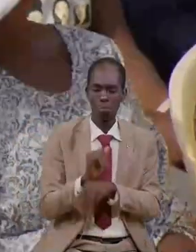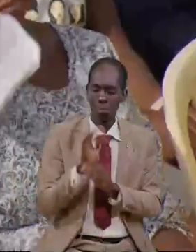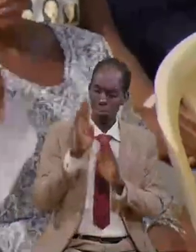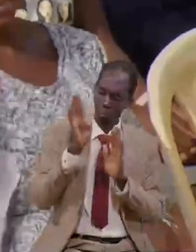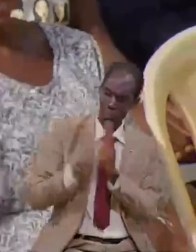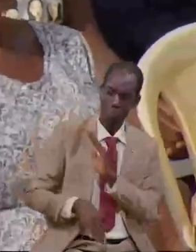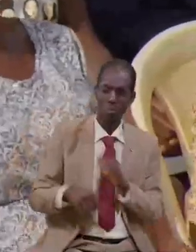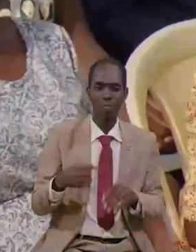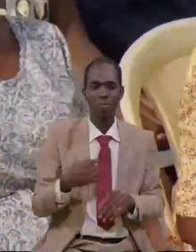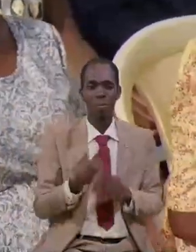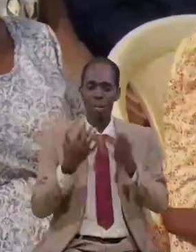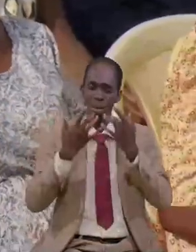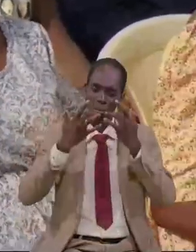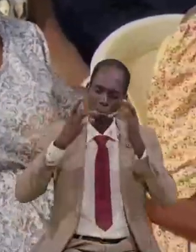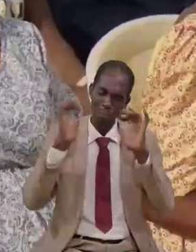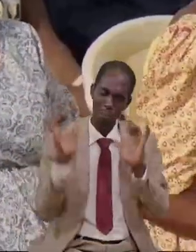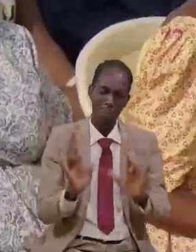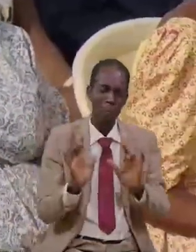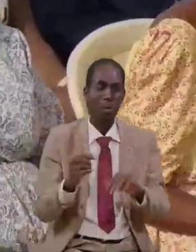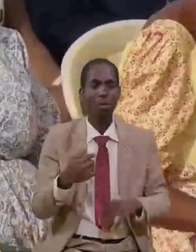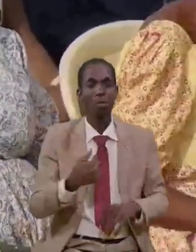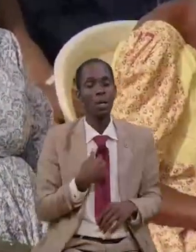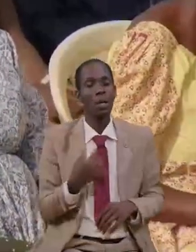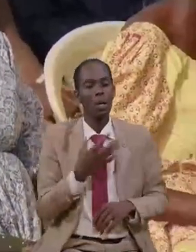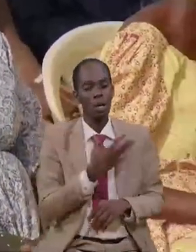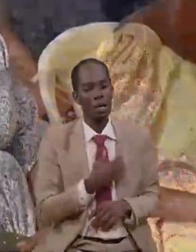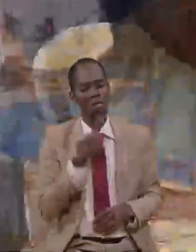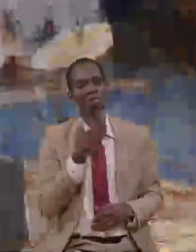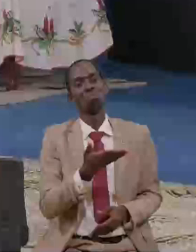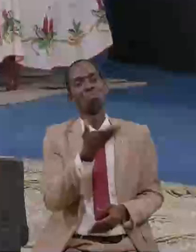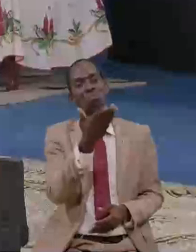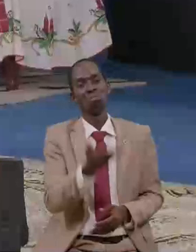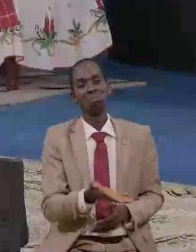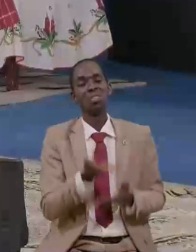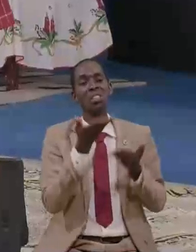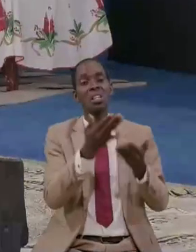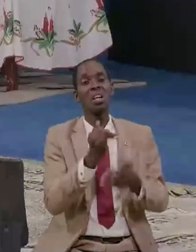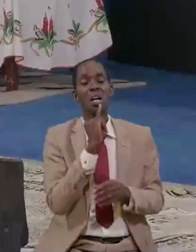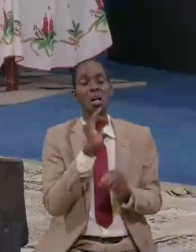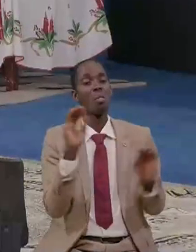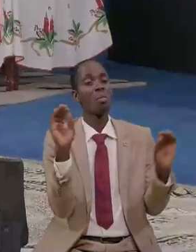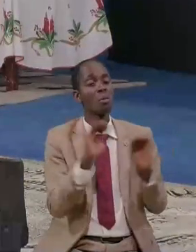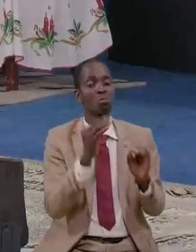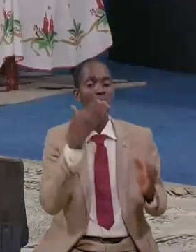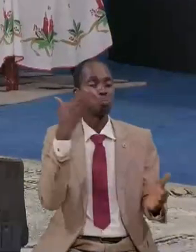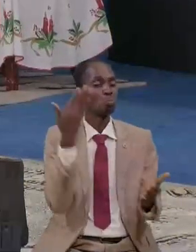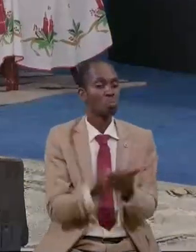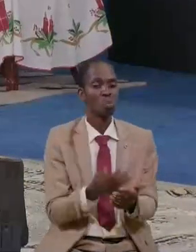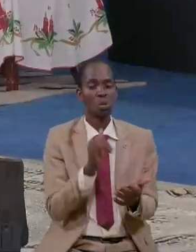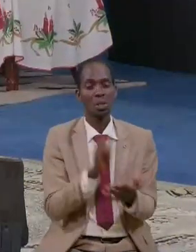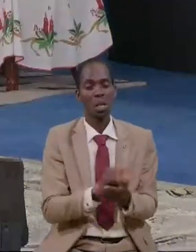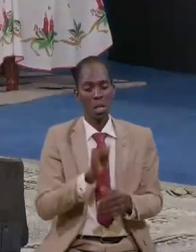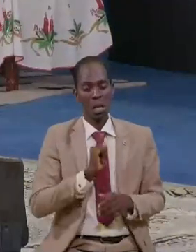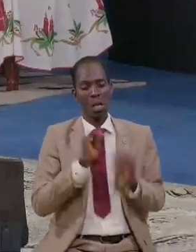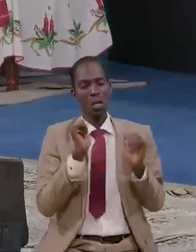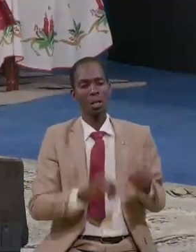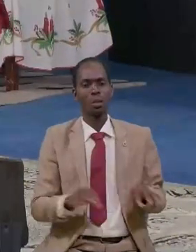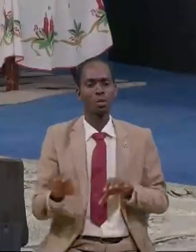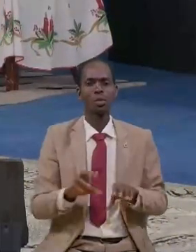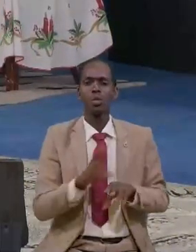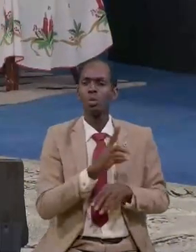ils se moquaient de moi. Ils disent, oh, il n'y a rien de bon que je puisse faire. Personne